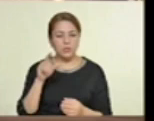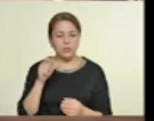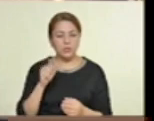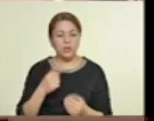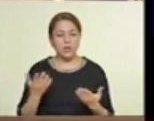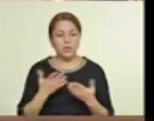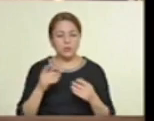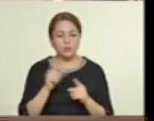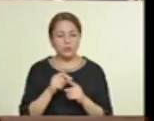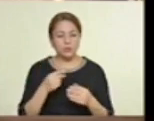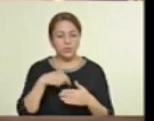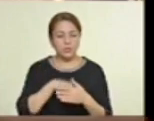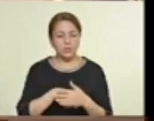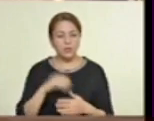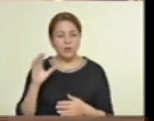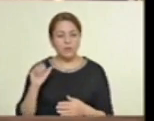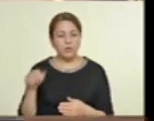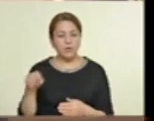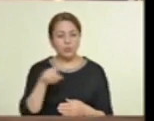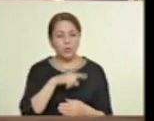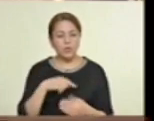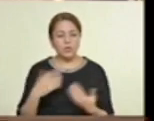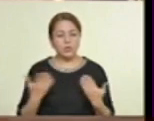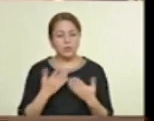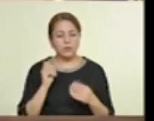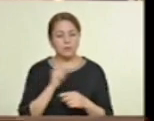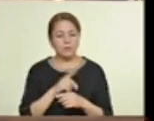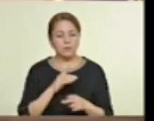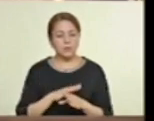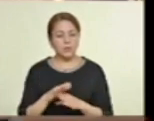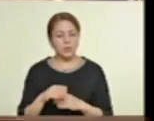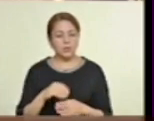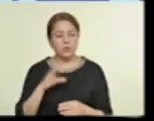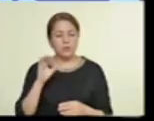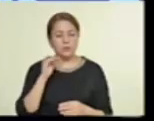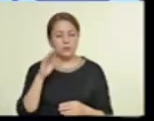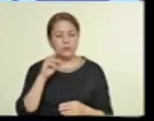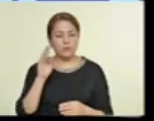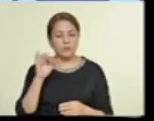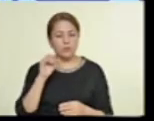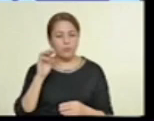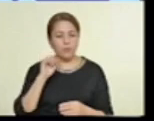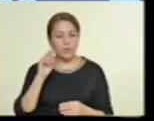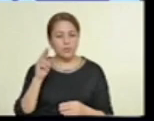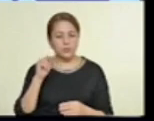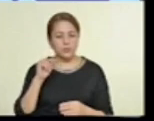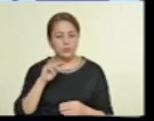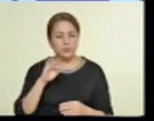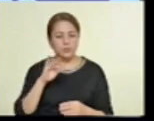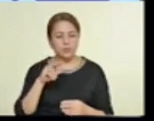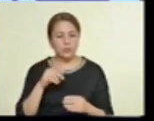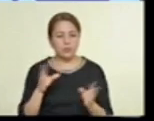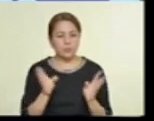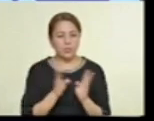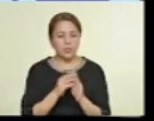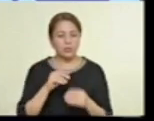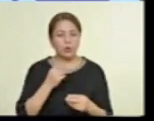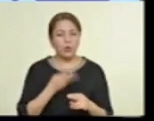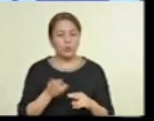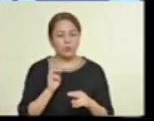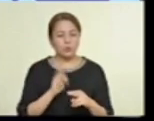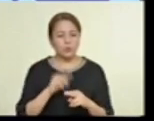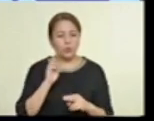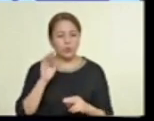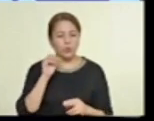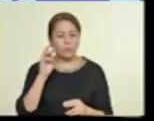kiradi va ular qanday vazifa bajaradi? Sof ko'makchilariga bilan, uchun ko'makchilari